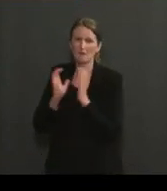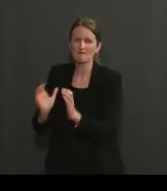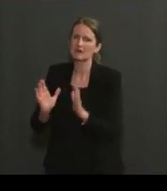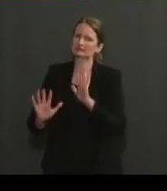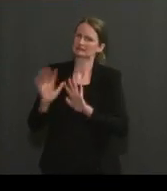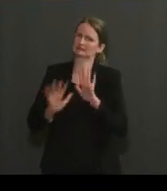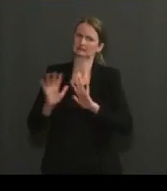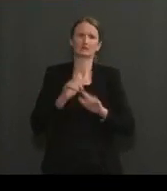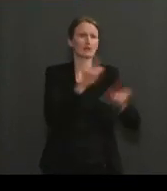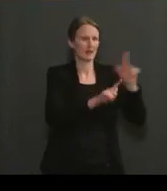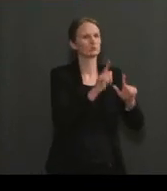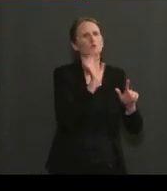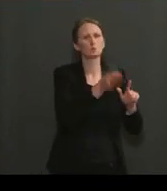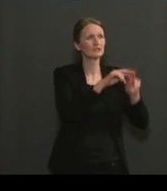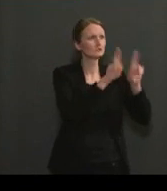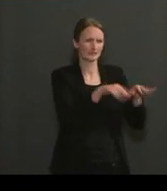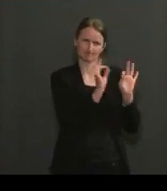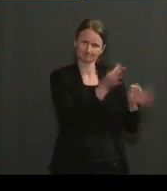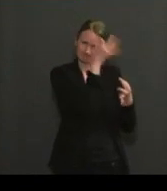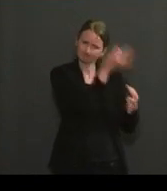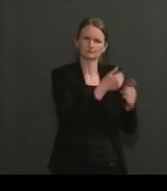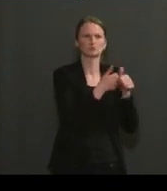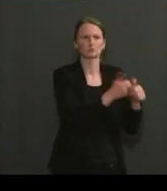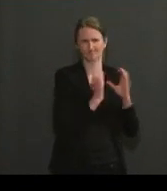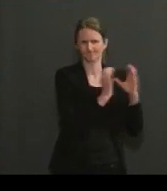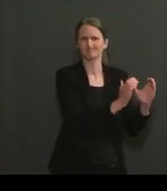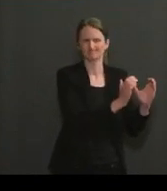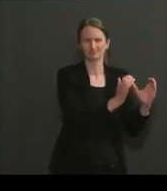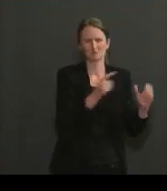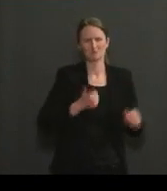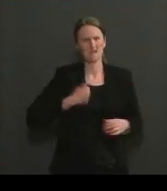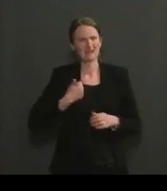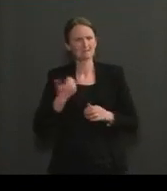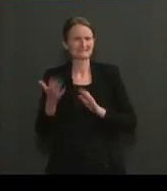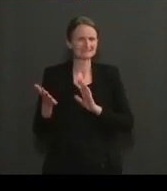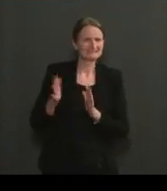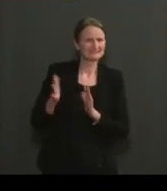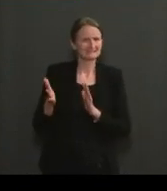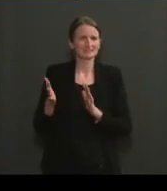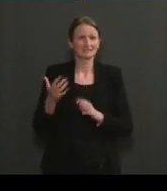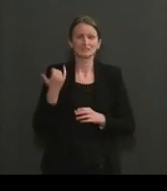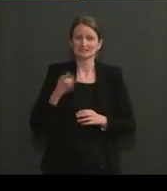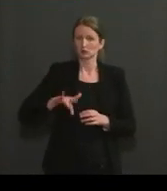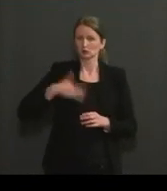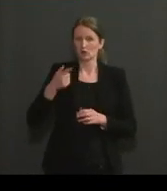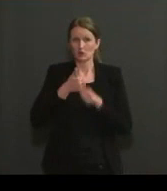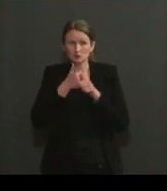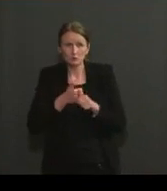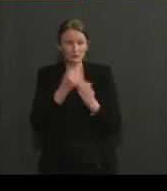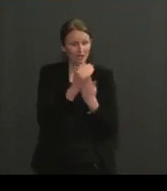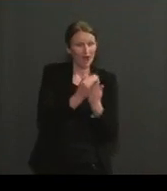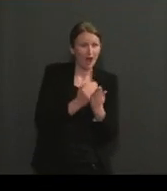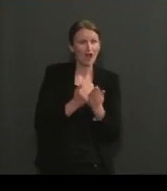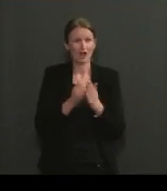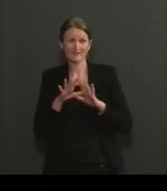donc donner un faux sentiment de sécurité et potentiellement augmenter la transmission du virus.